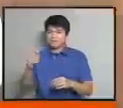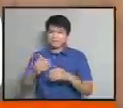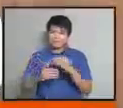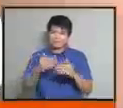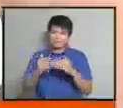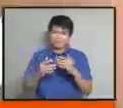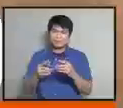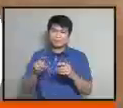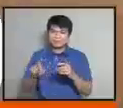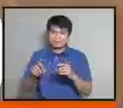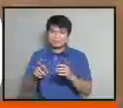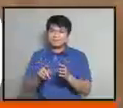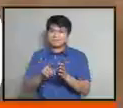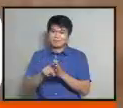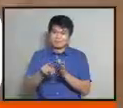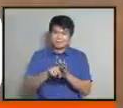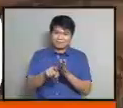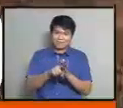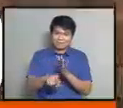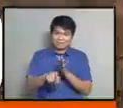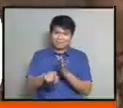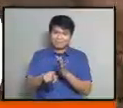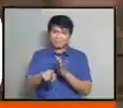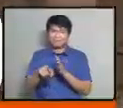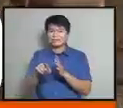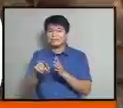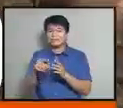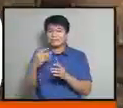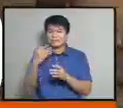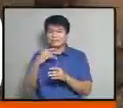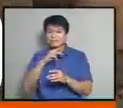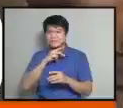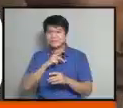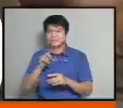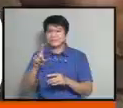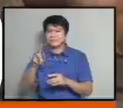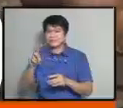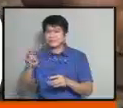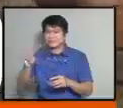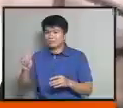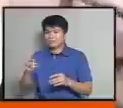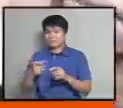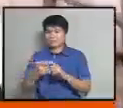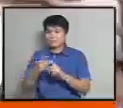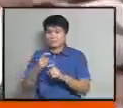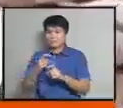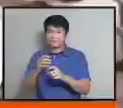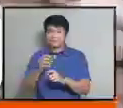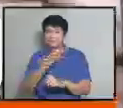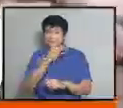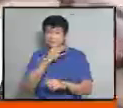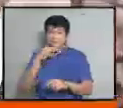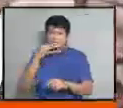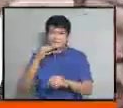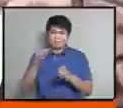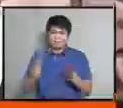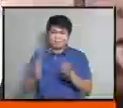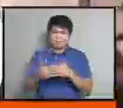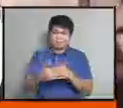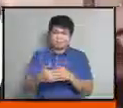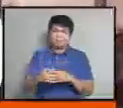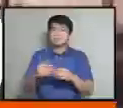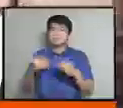kailangang patayin ang mga baboy sa loob ng 1 kilometer radius mula sa farm na may kumpirmadong may kaso ng